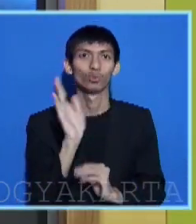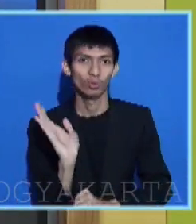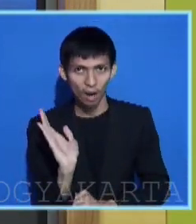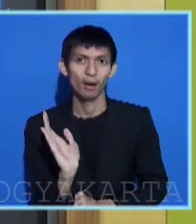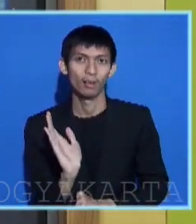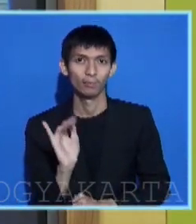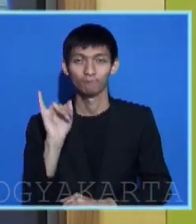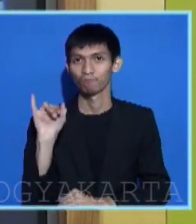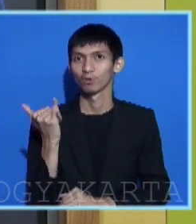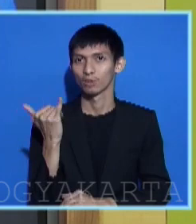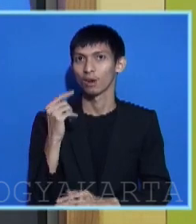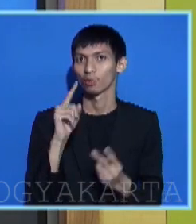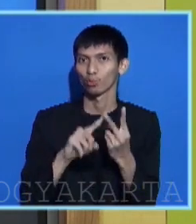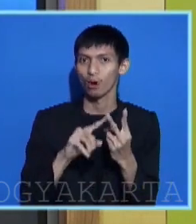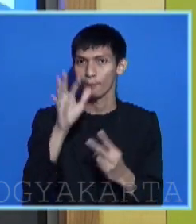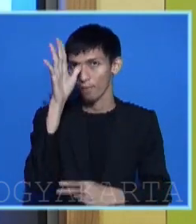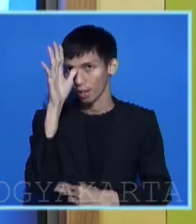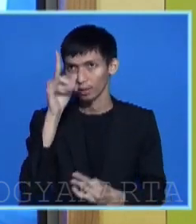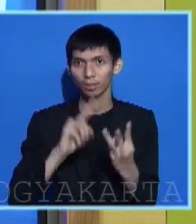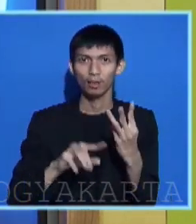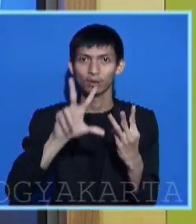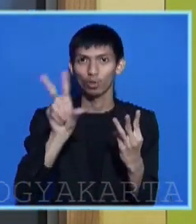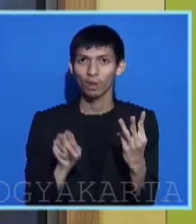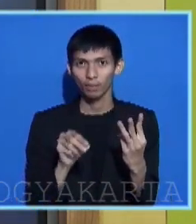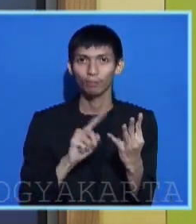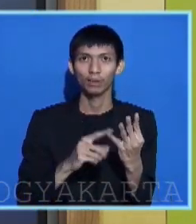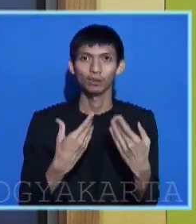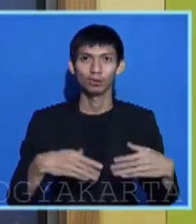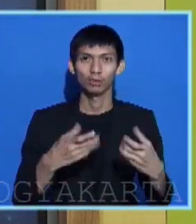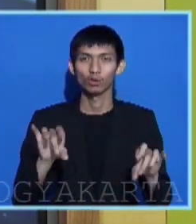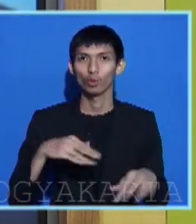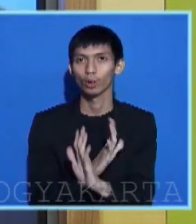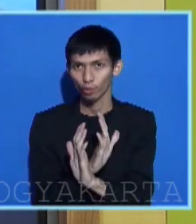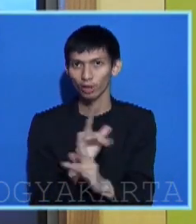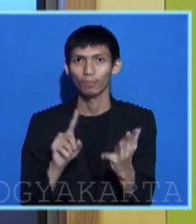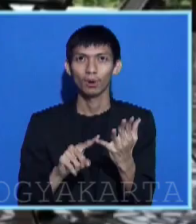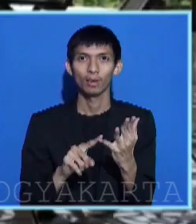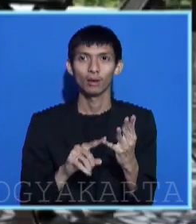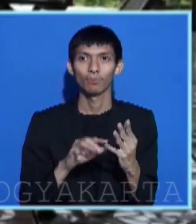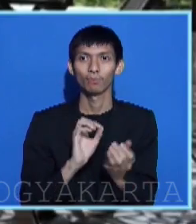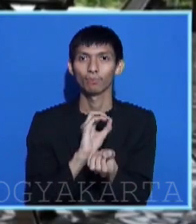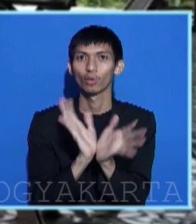Istimewa Yogyakarta Bali Jawa Barat Jawa Timur dan Kepulauan Bangka